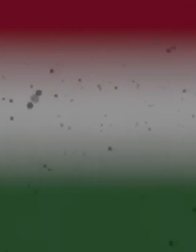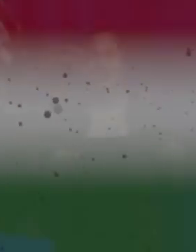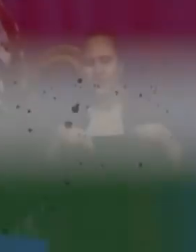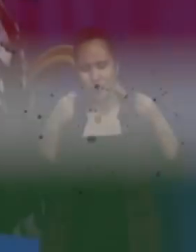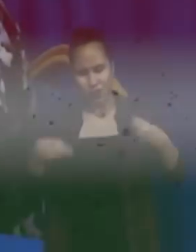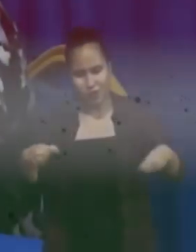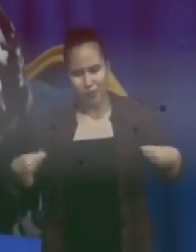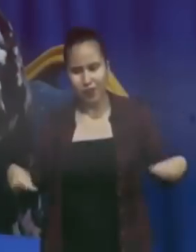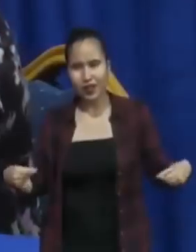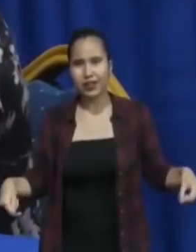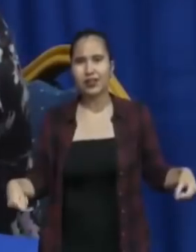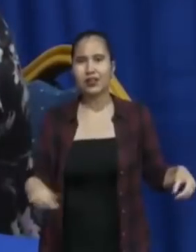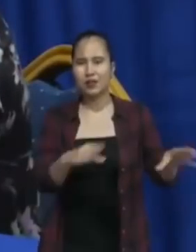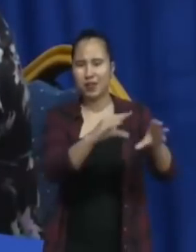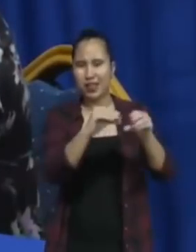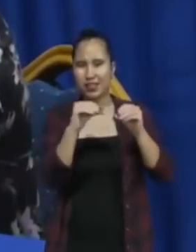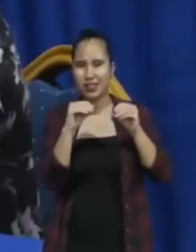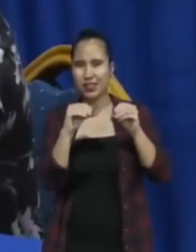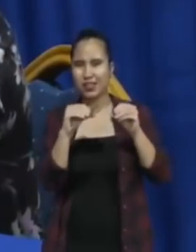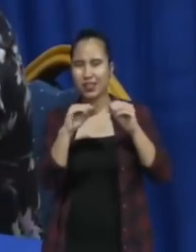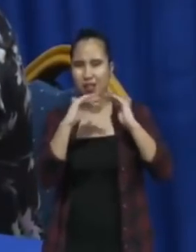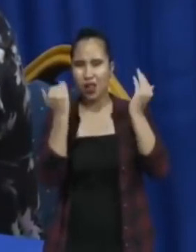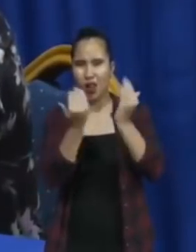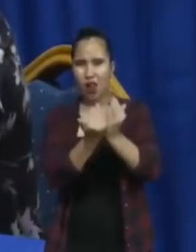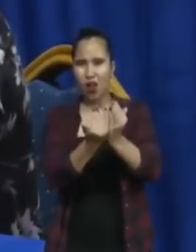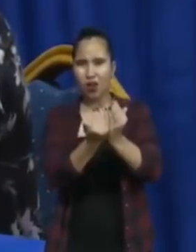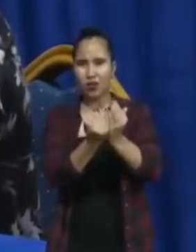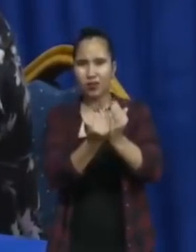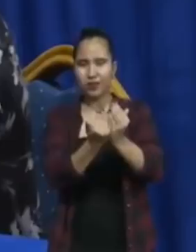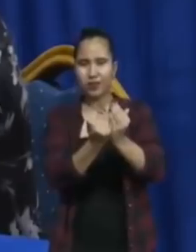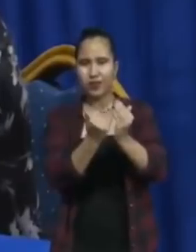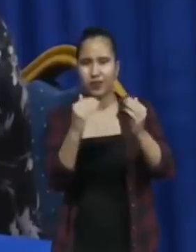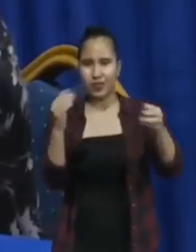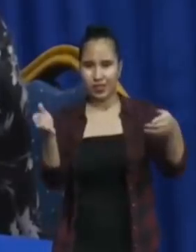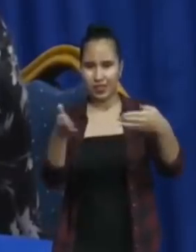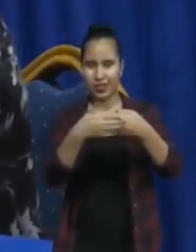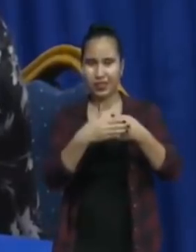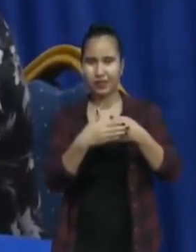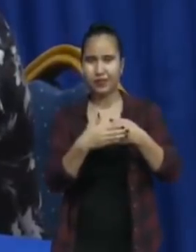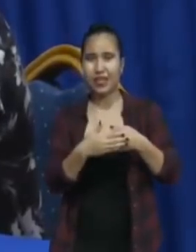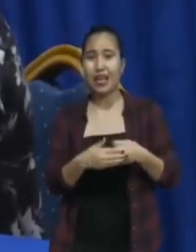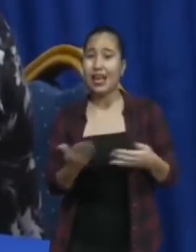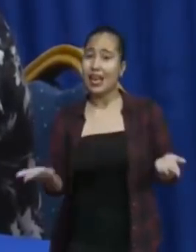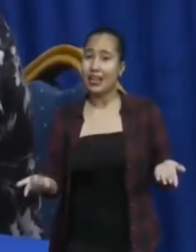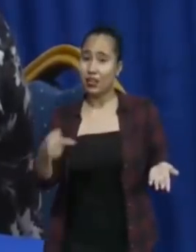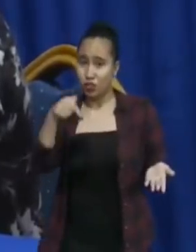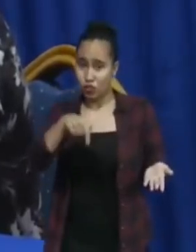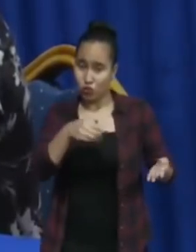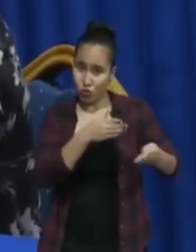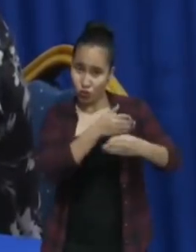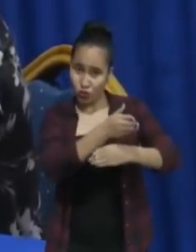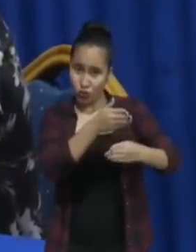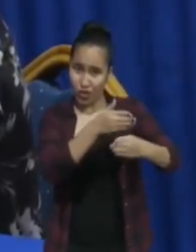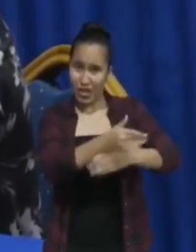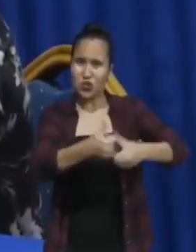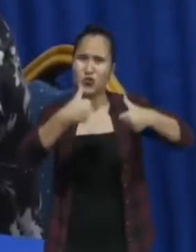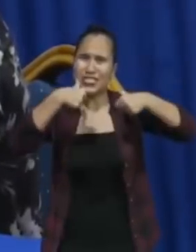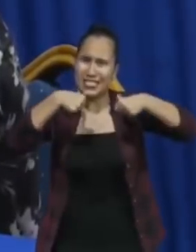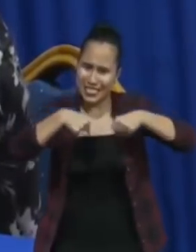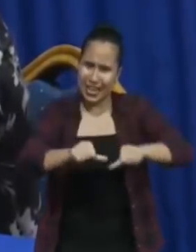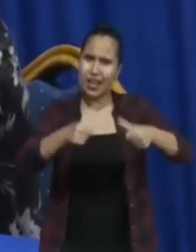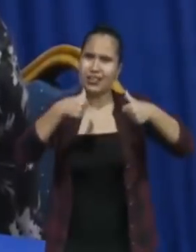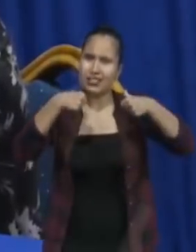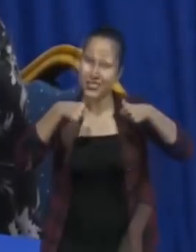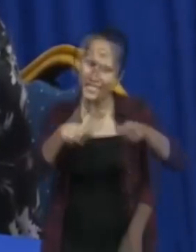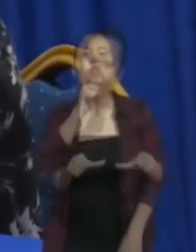We hebben aangegeven, of Asandi is en Godoro, we hebben haar alentje. We laten komen, dat we haar alentje. En